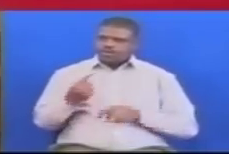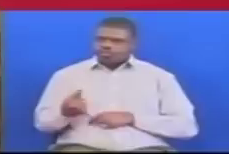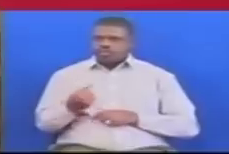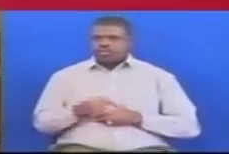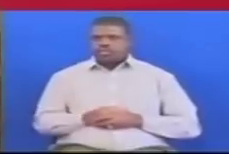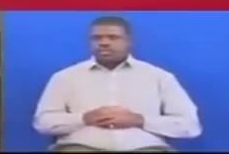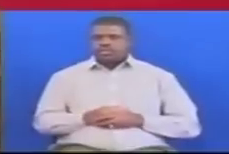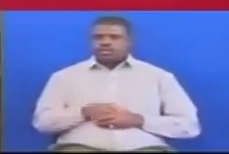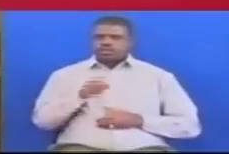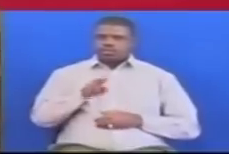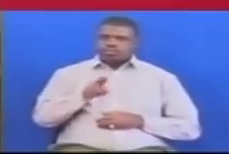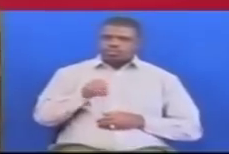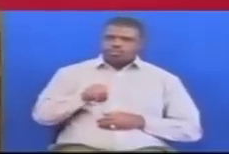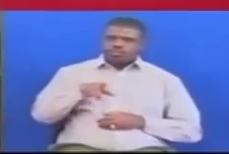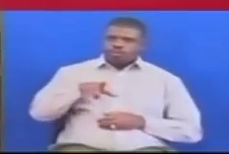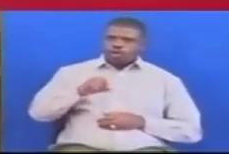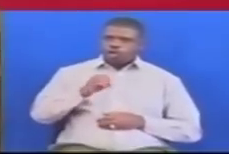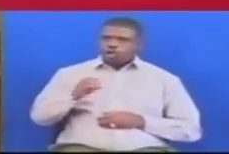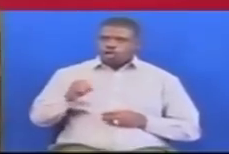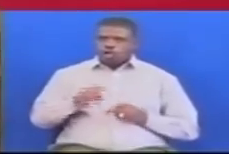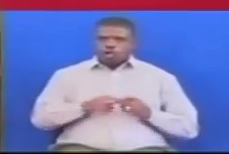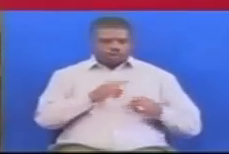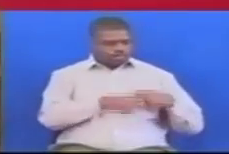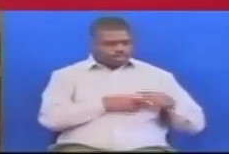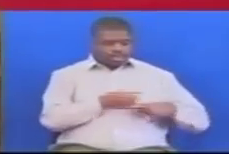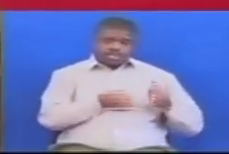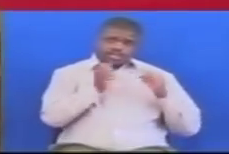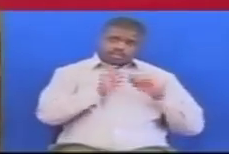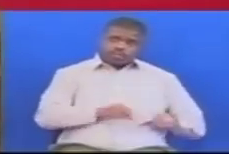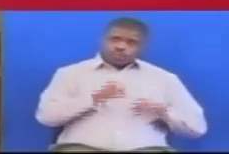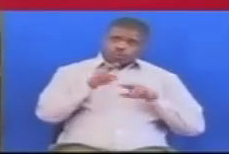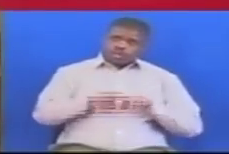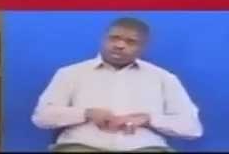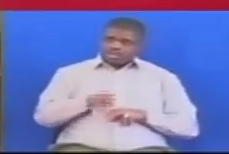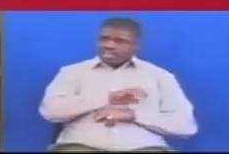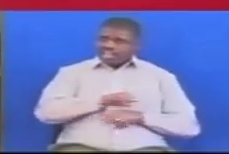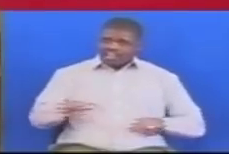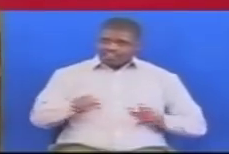mji wa Mloa, mradi umekamilika na wakazi wapatao